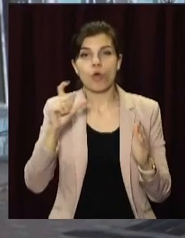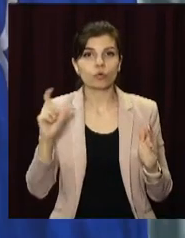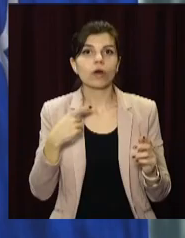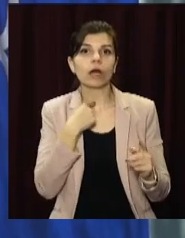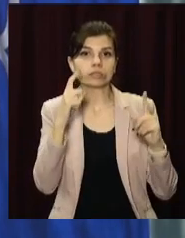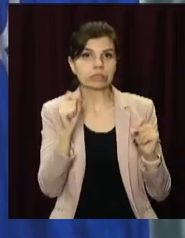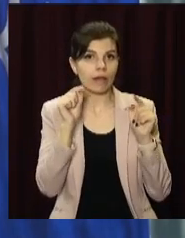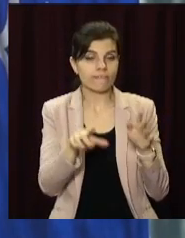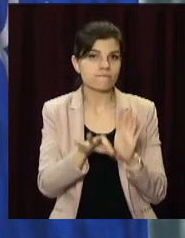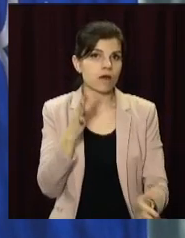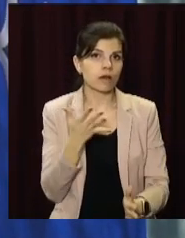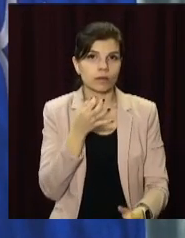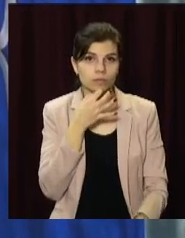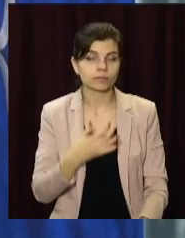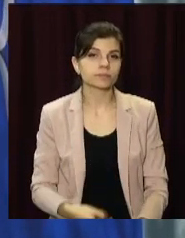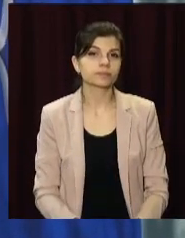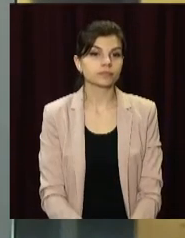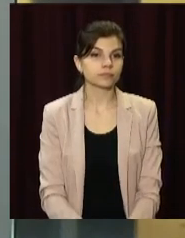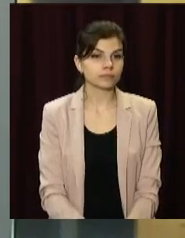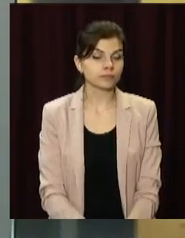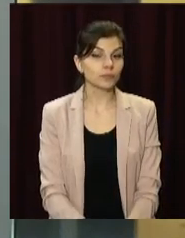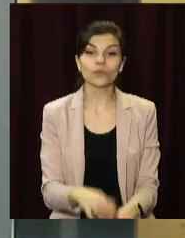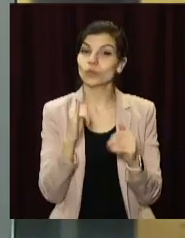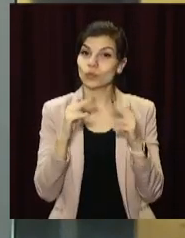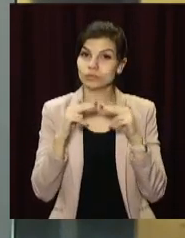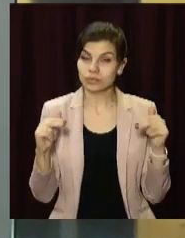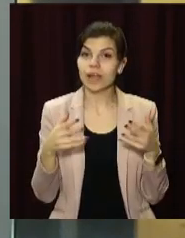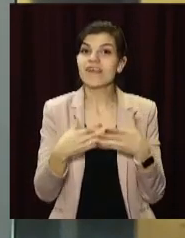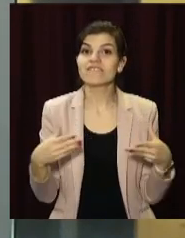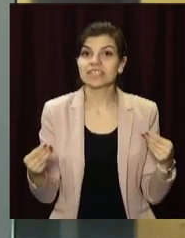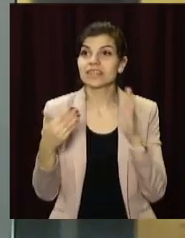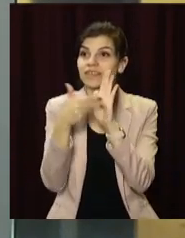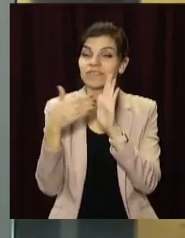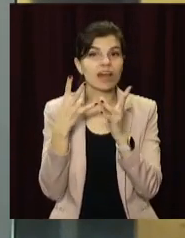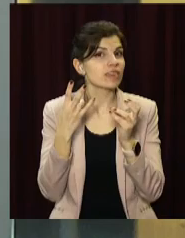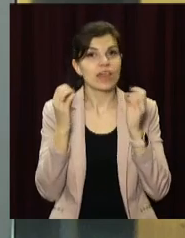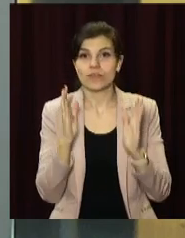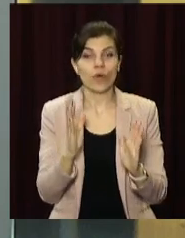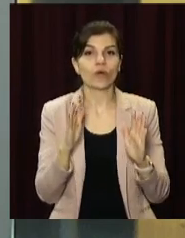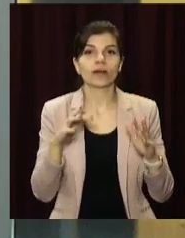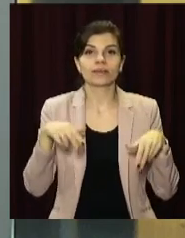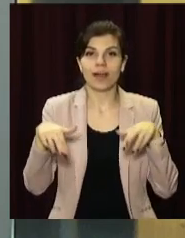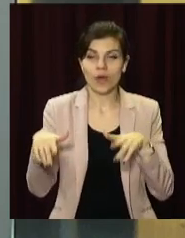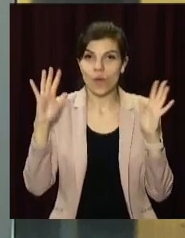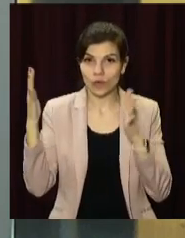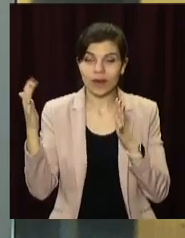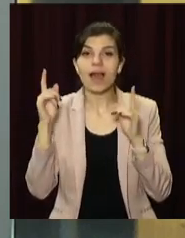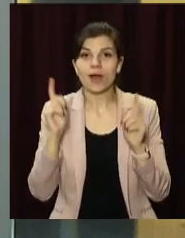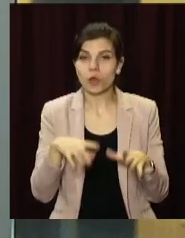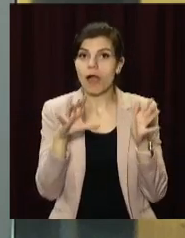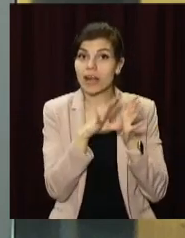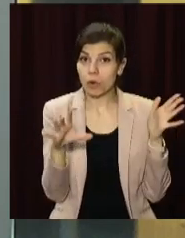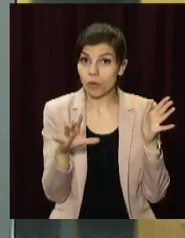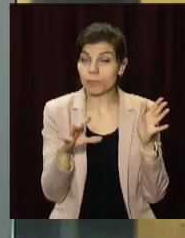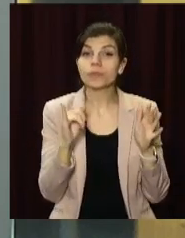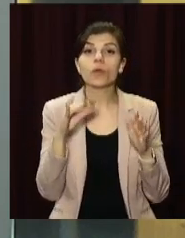Олександр Вернигоров, «Опен'юз», телеканал «Відкритий». У Дніпрі весну закликали не лише традиційними гуляннями, але й черговим рекордом.